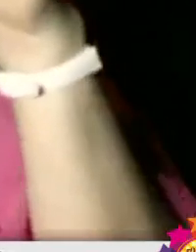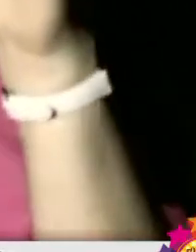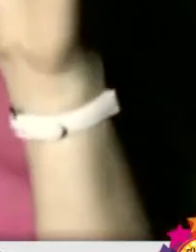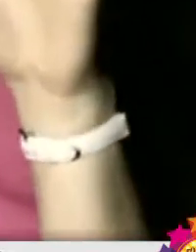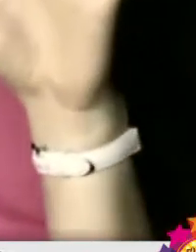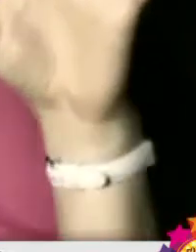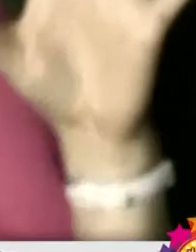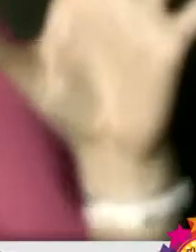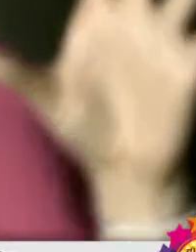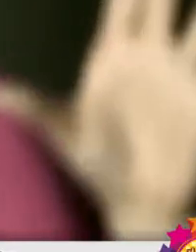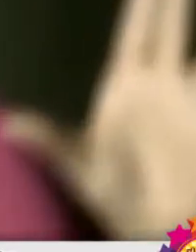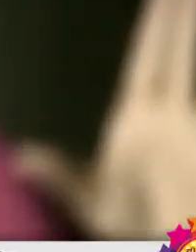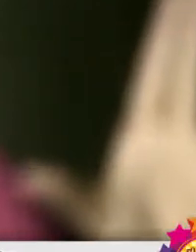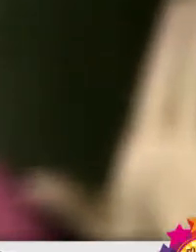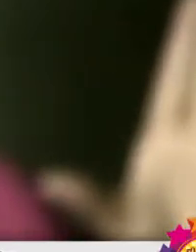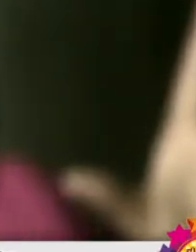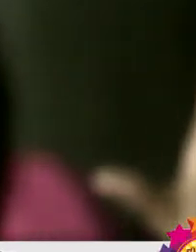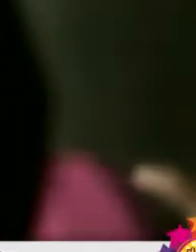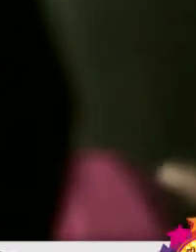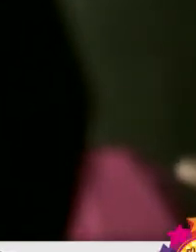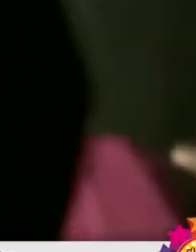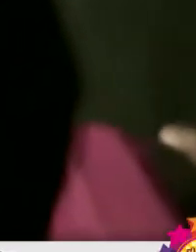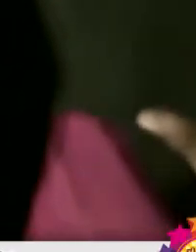떠나가지 말아주세요.